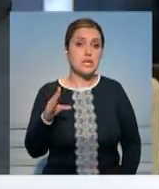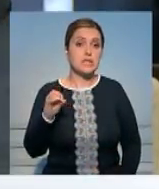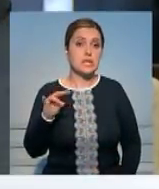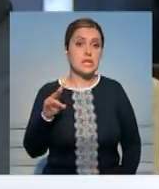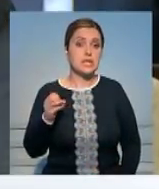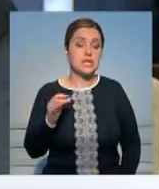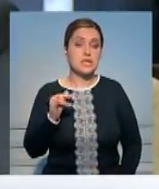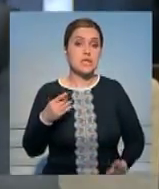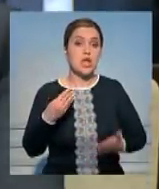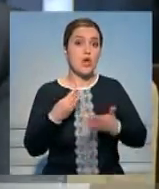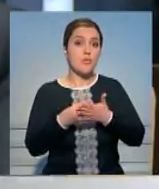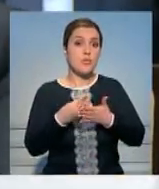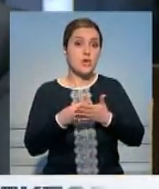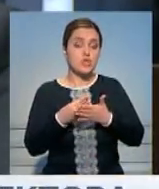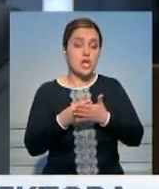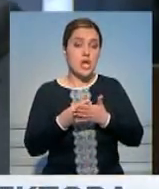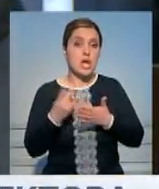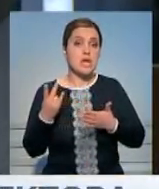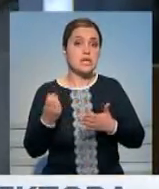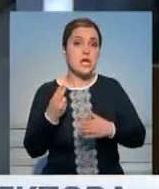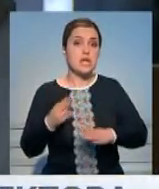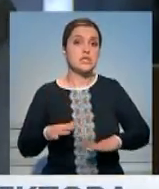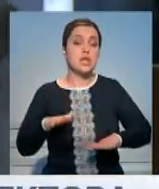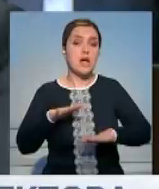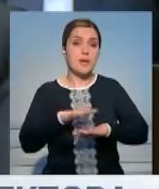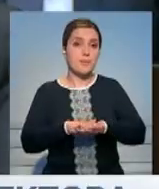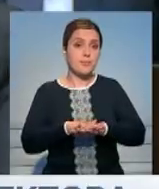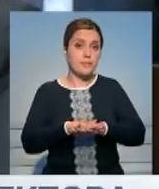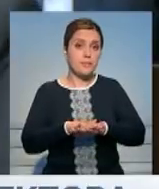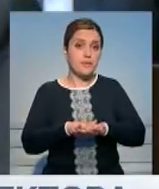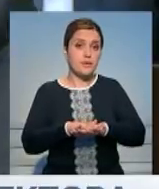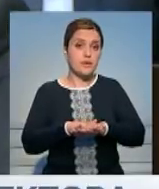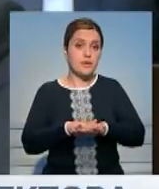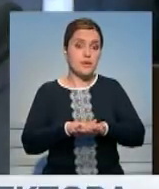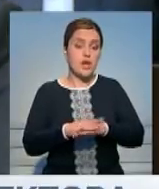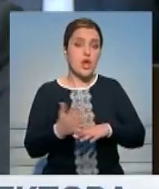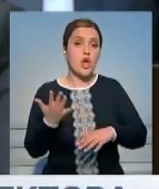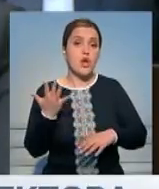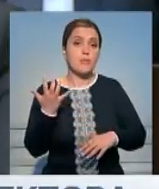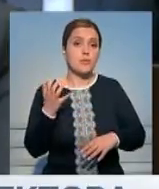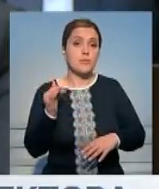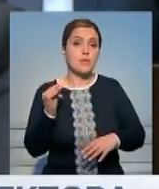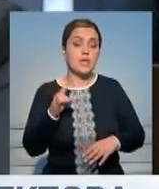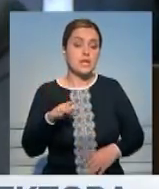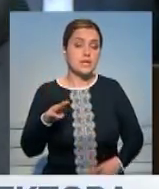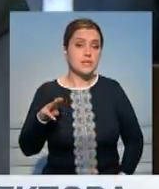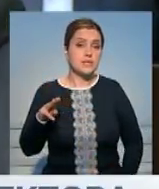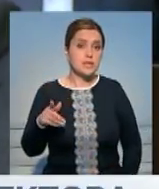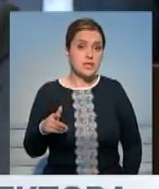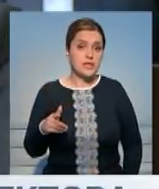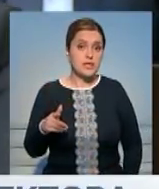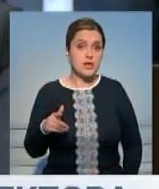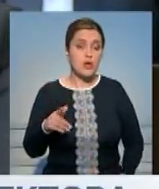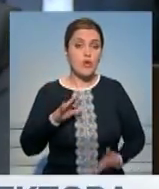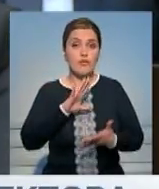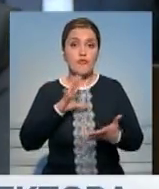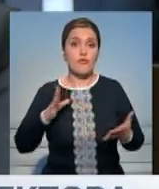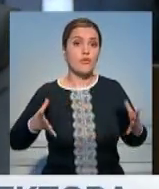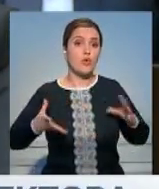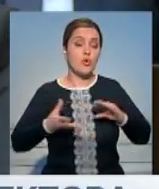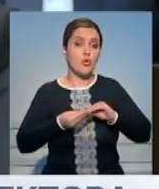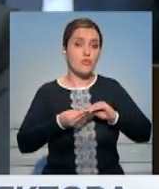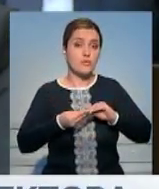а из бюджета Национального банка более 500 миллиардов тенге, что в общей